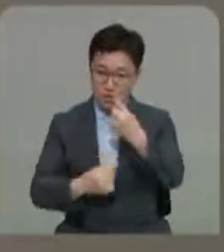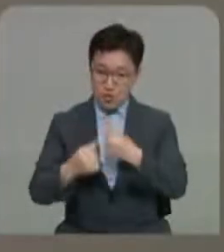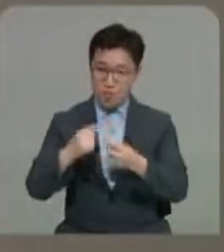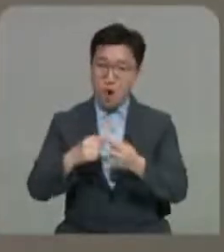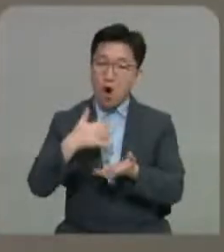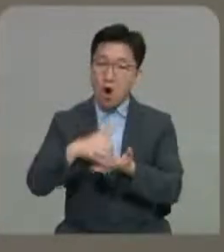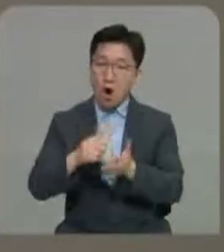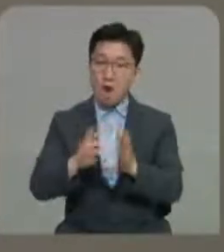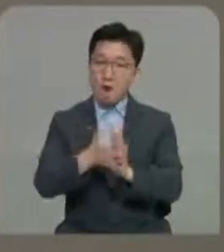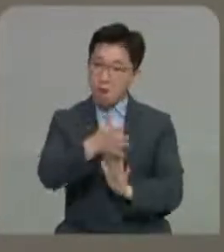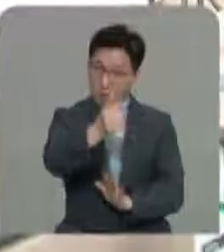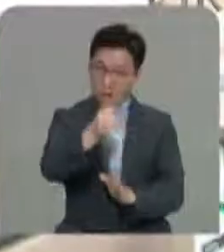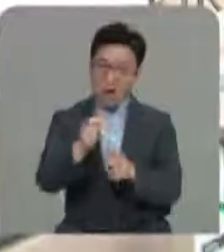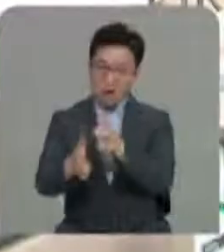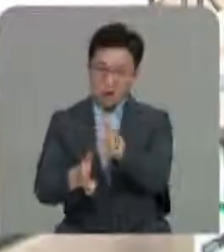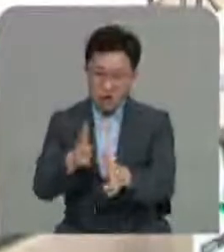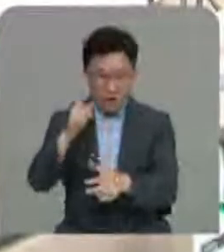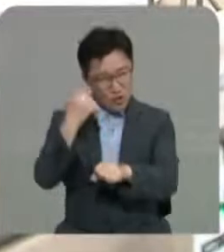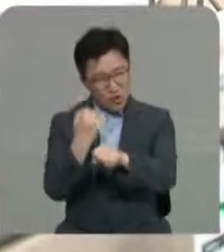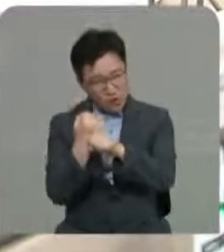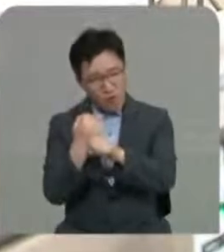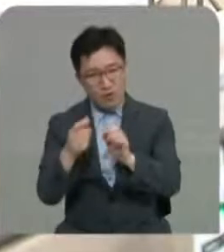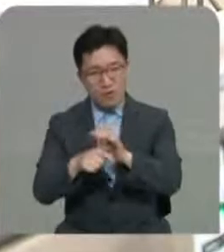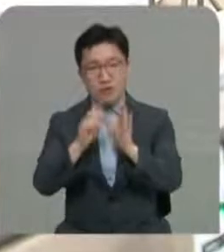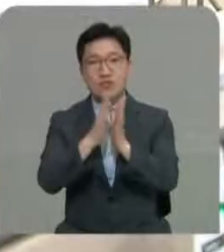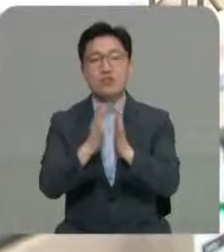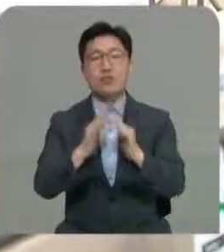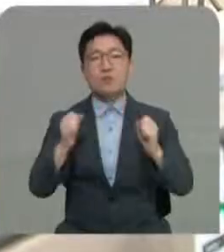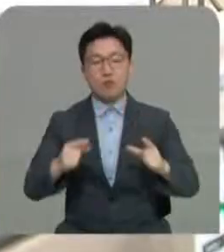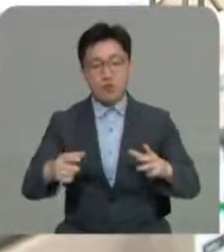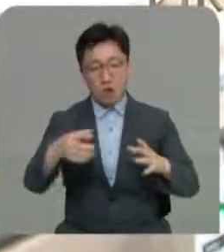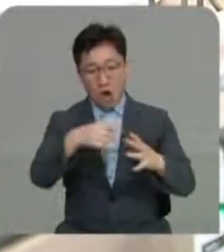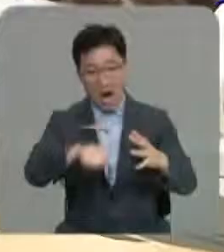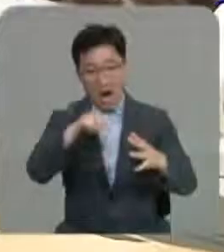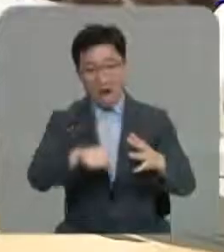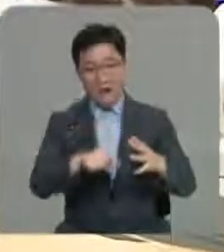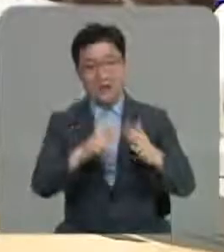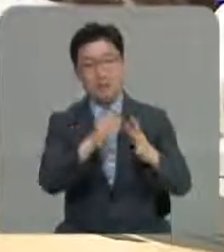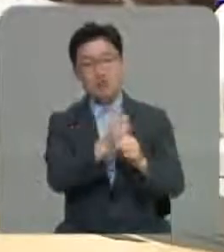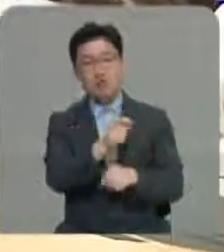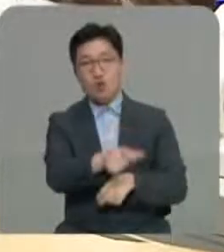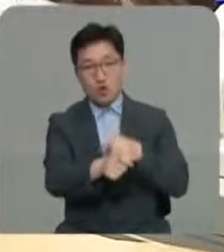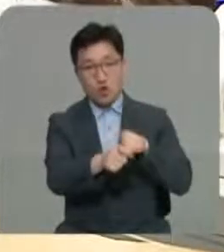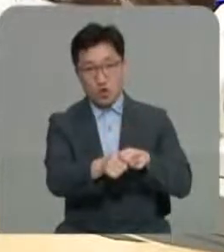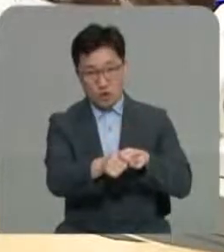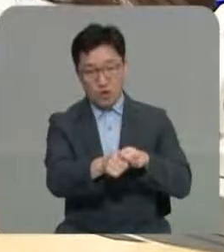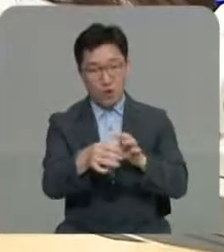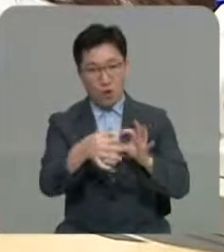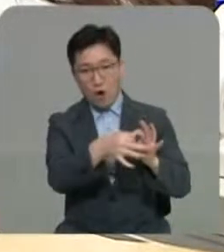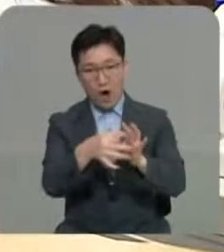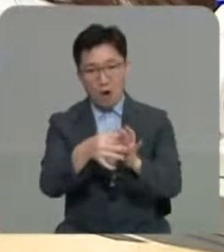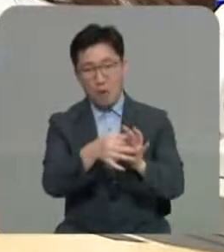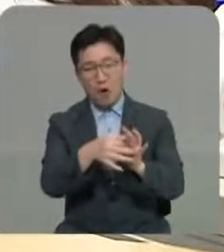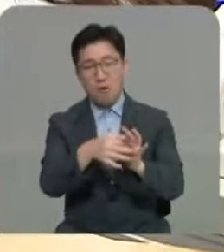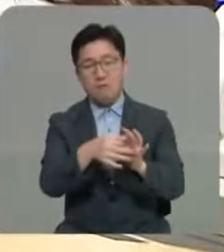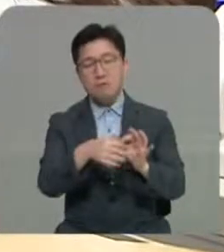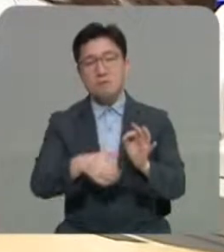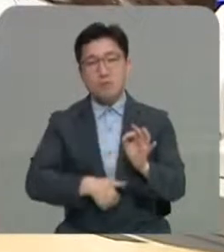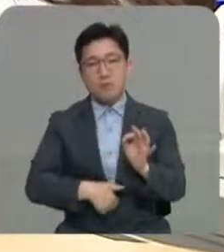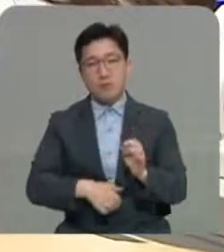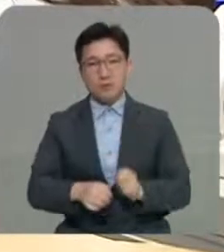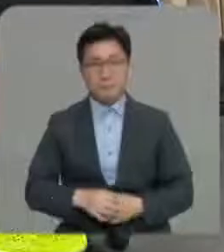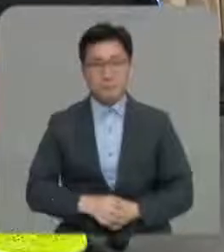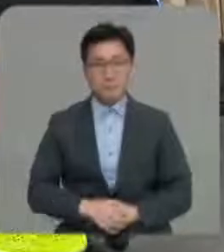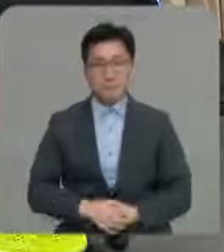본사나 공장 부설 연구소 가 전북에 있는 신재생에너지 산업이 나 연관 전 후방 산업 분야 기업